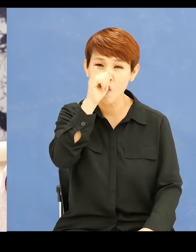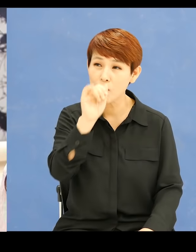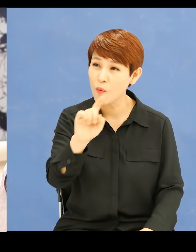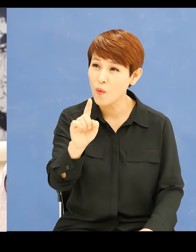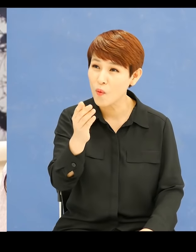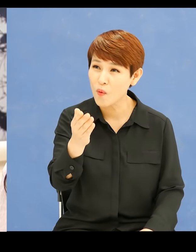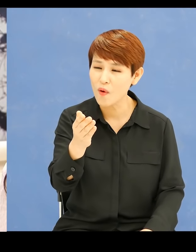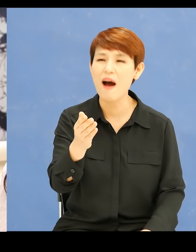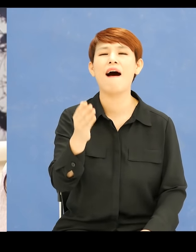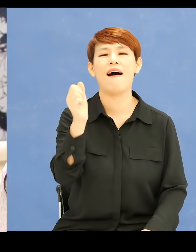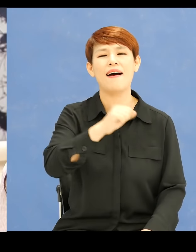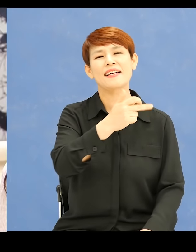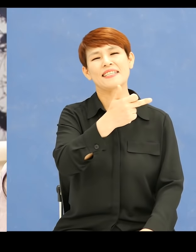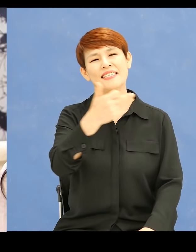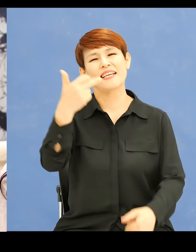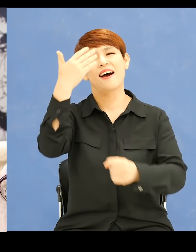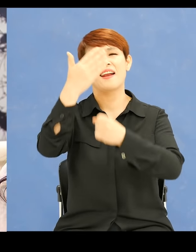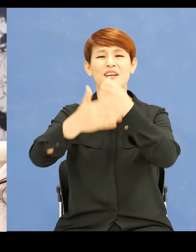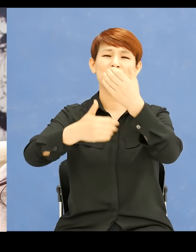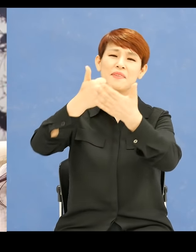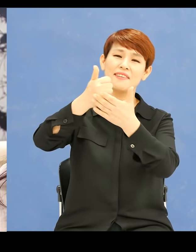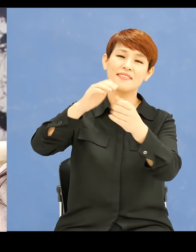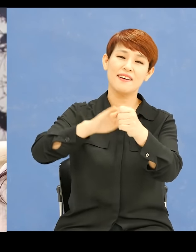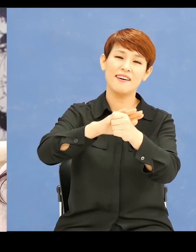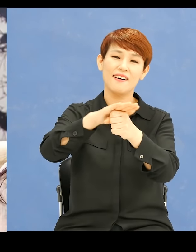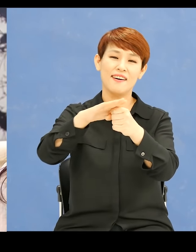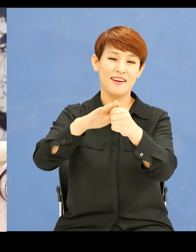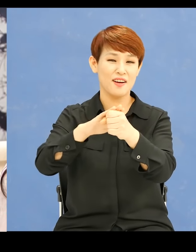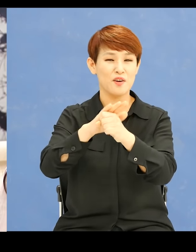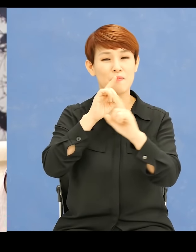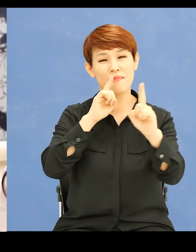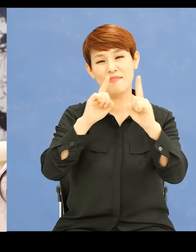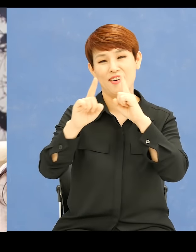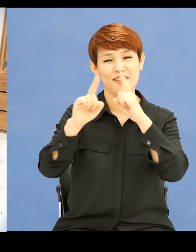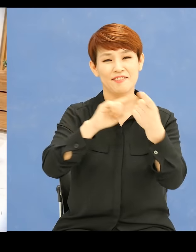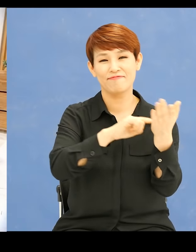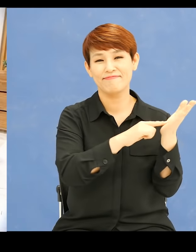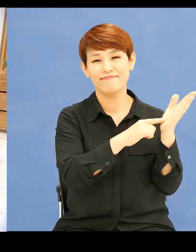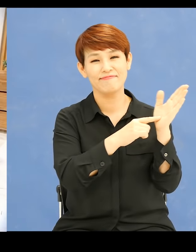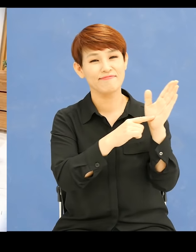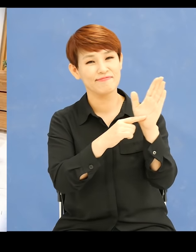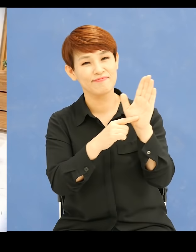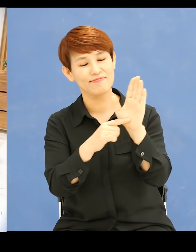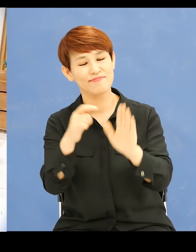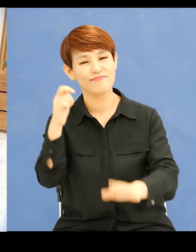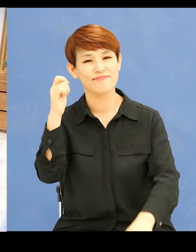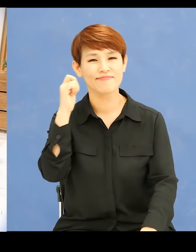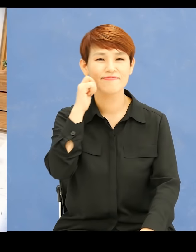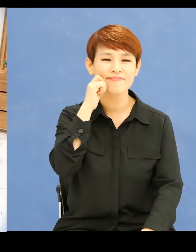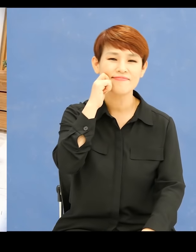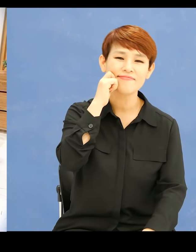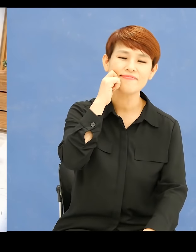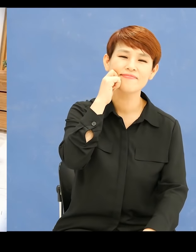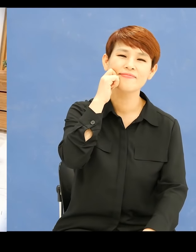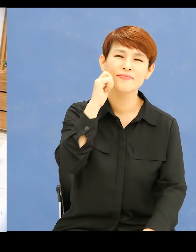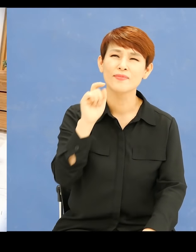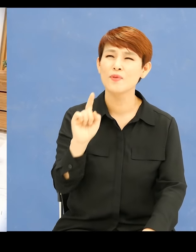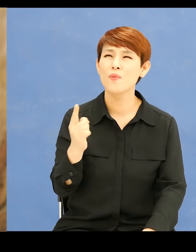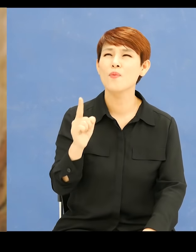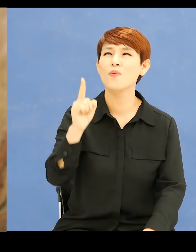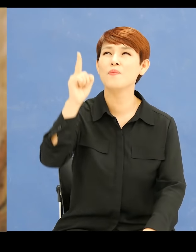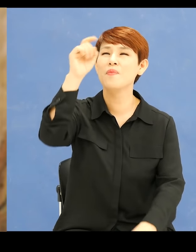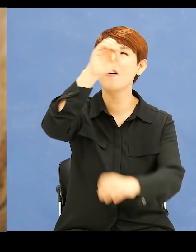찬양이 또 이거래요. 네. 그 크신 하나님의 사랑 말로 다 형용